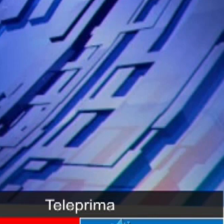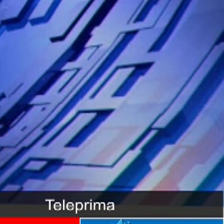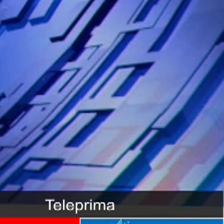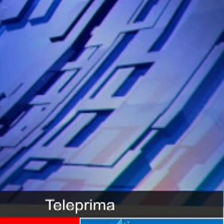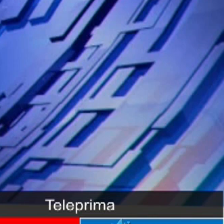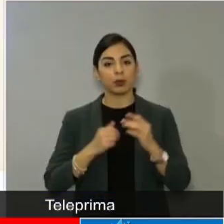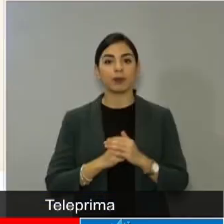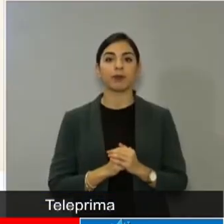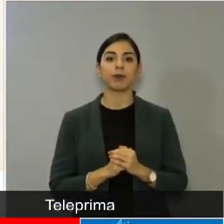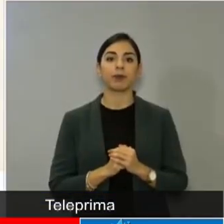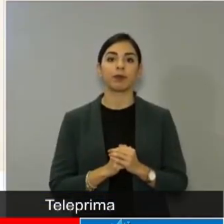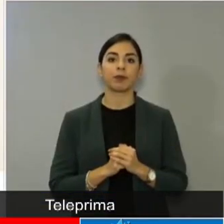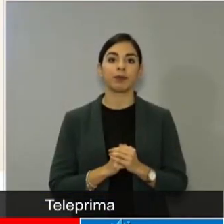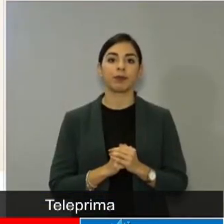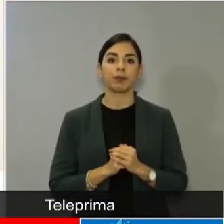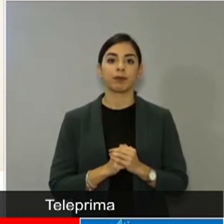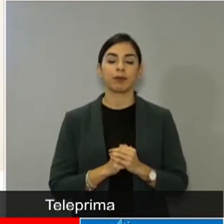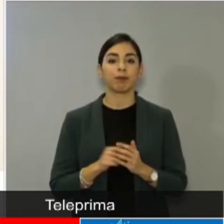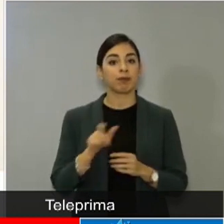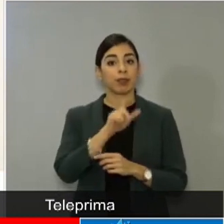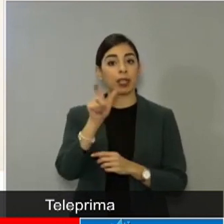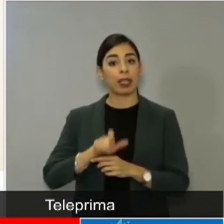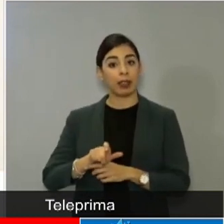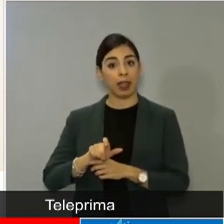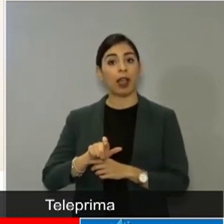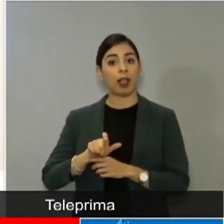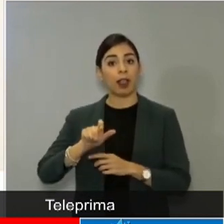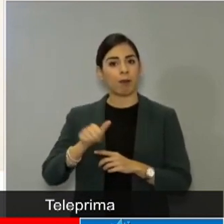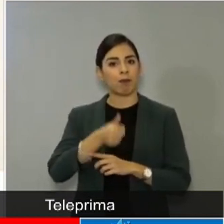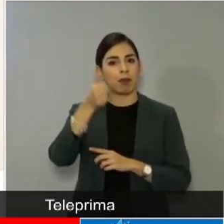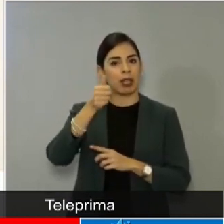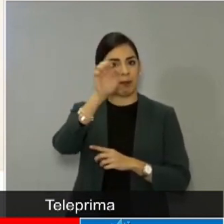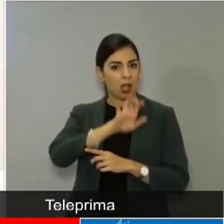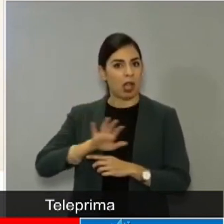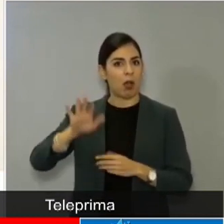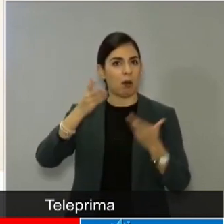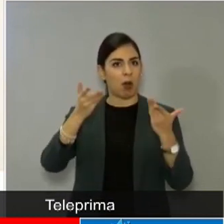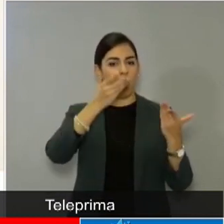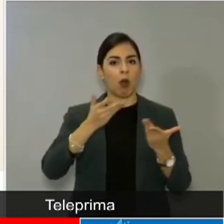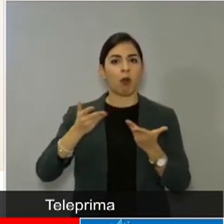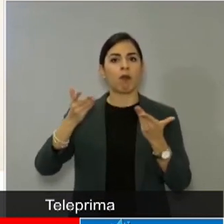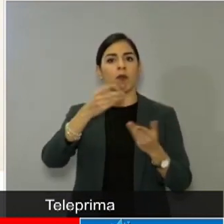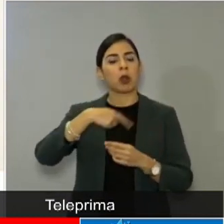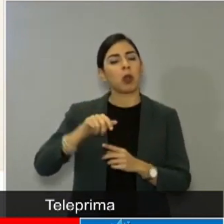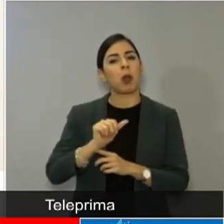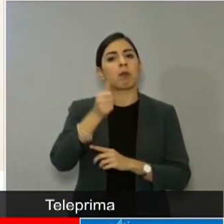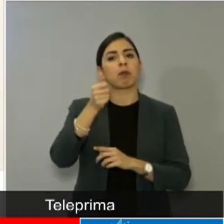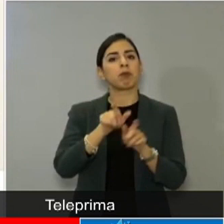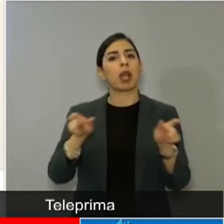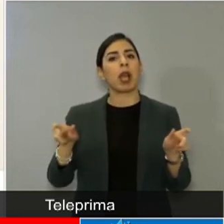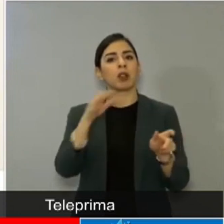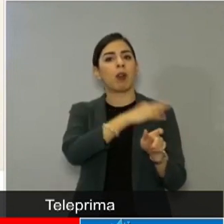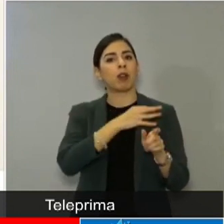Domenico Arcuri. Siamo il primo paese europeo per numero di persone vaccinate. Con esse